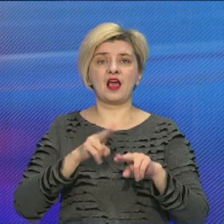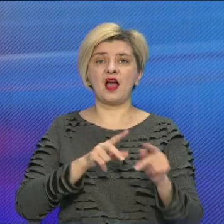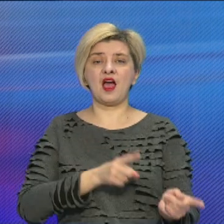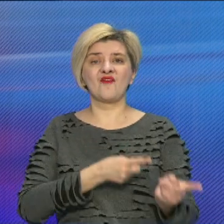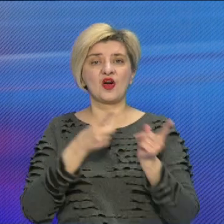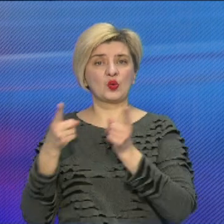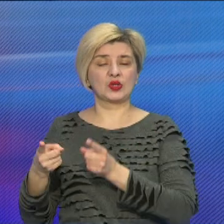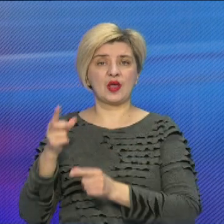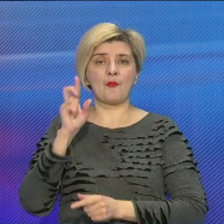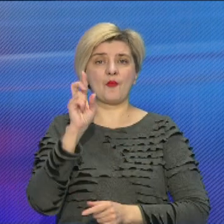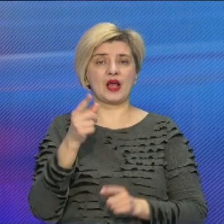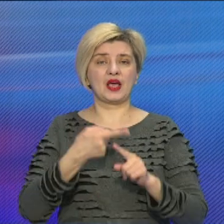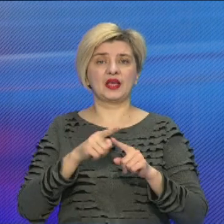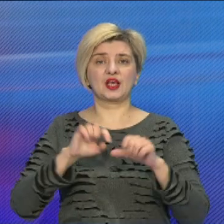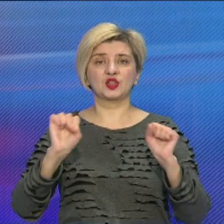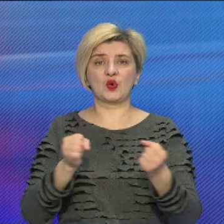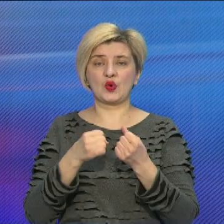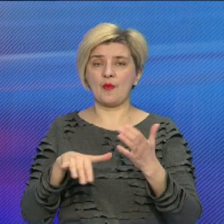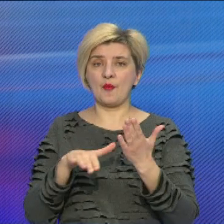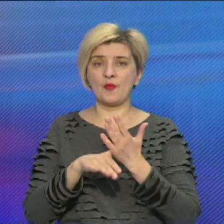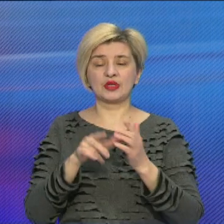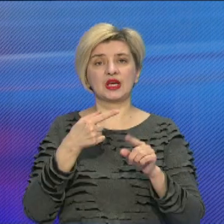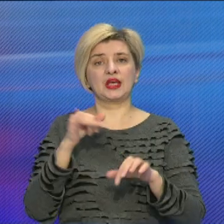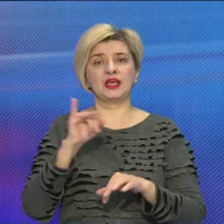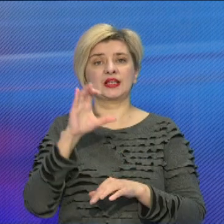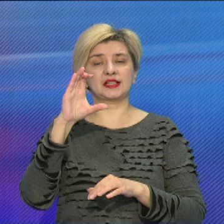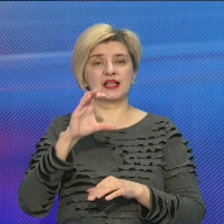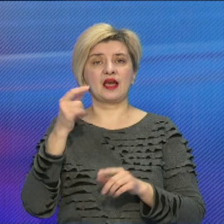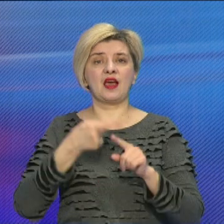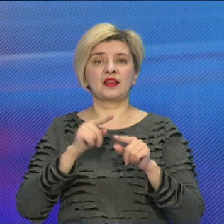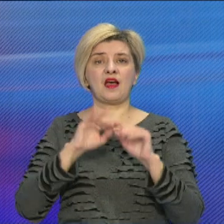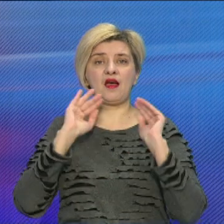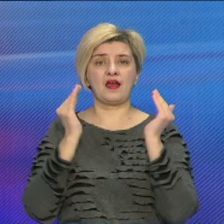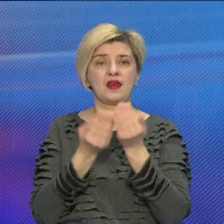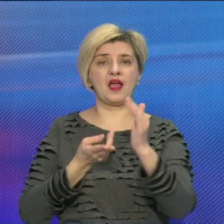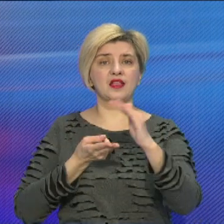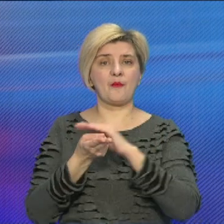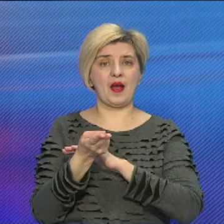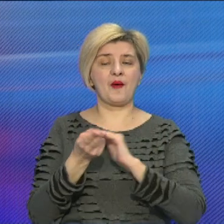класс Б – это автомобили скорой помощи, и класс С – это реанимобили. На сегодняшний день